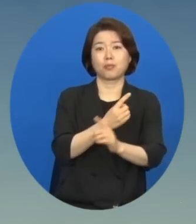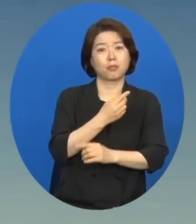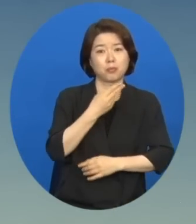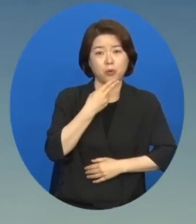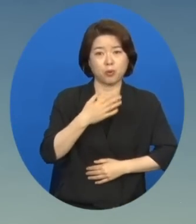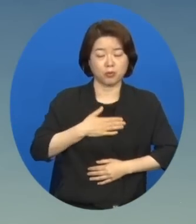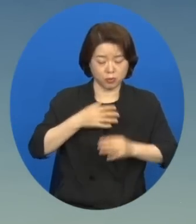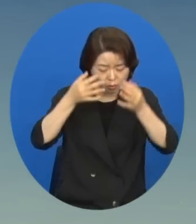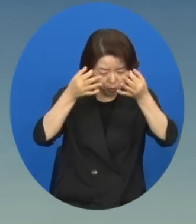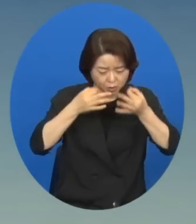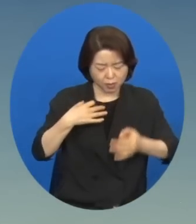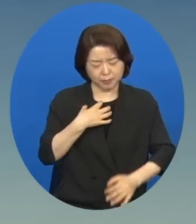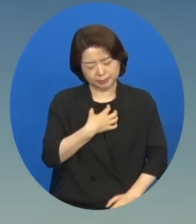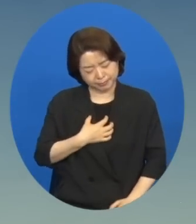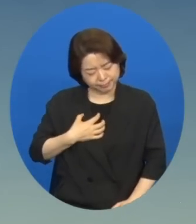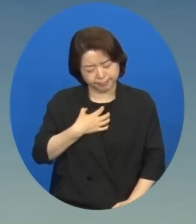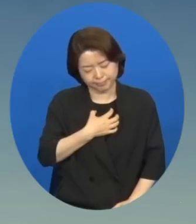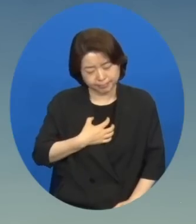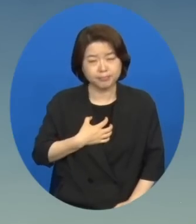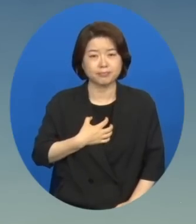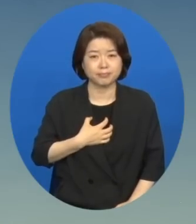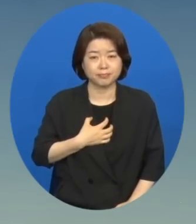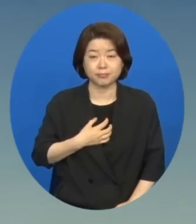너무 괴롭더라고요. 또 하나는